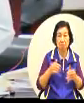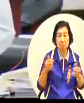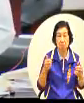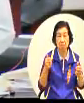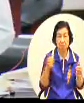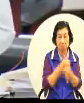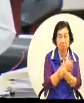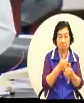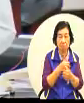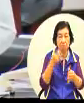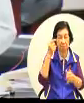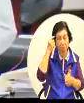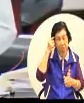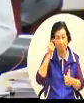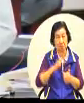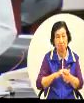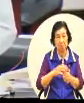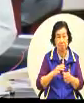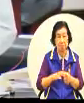希望当时候的中央